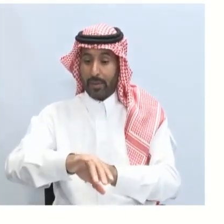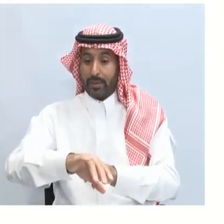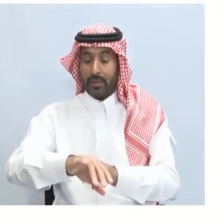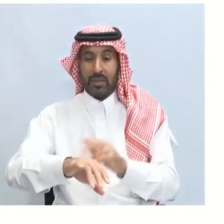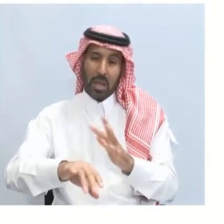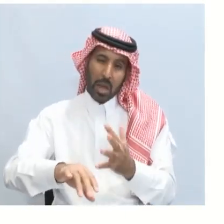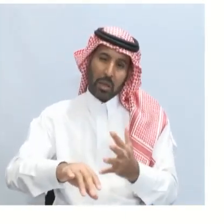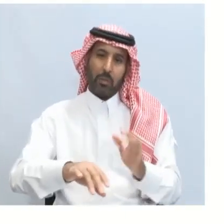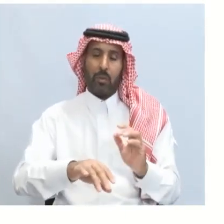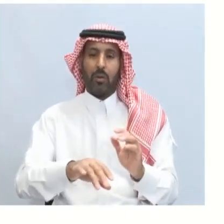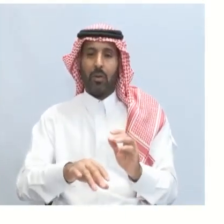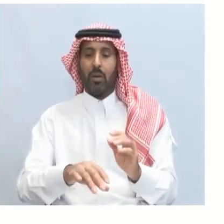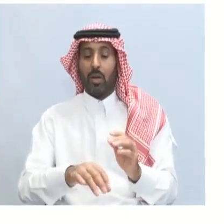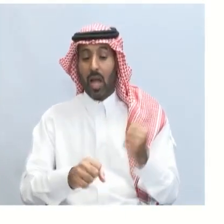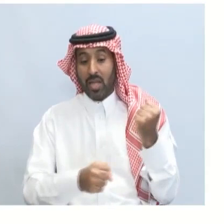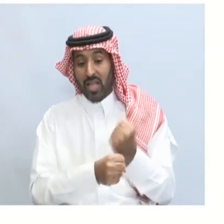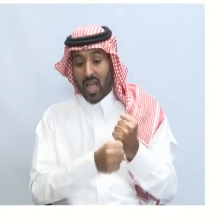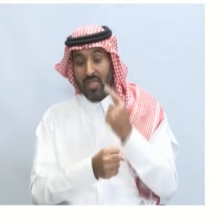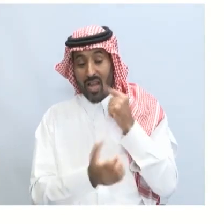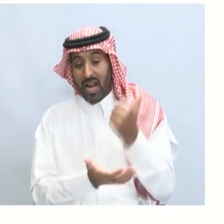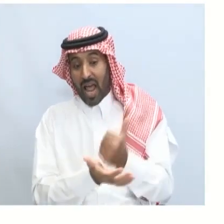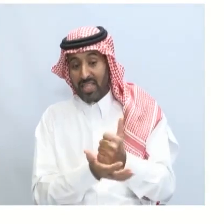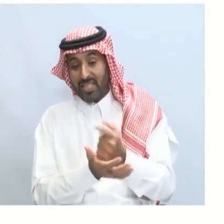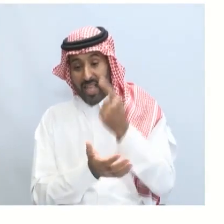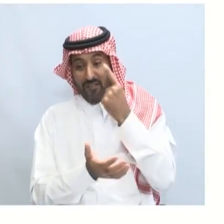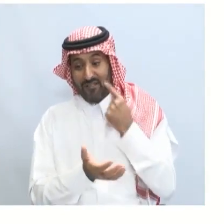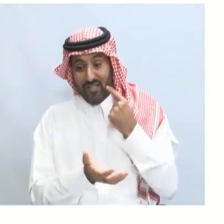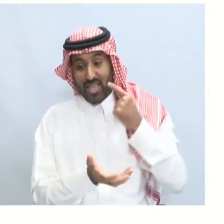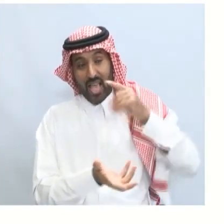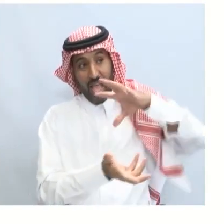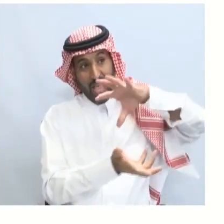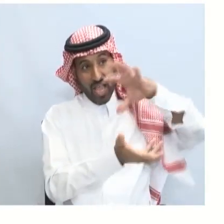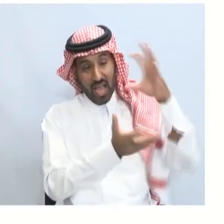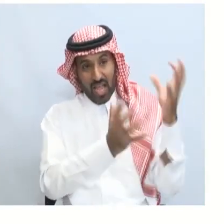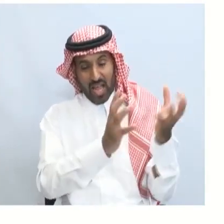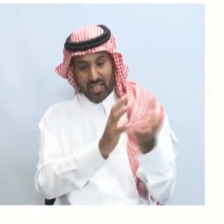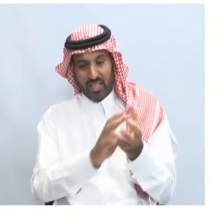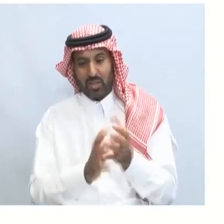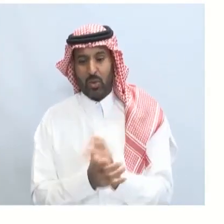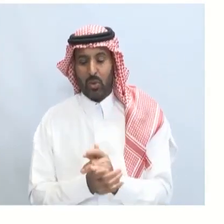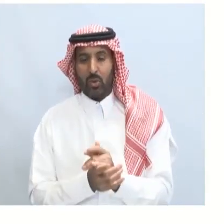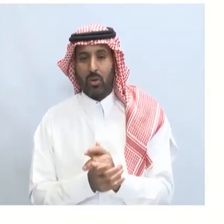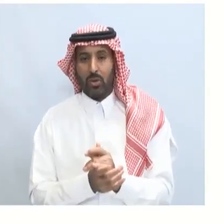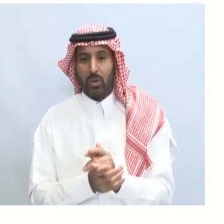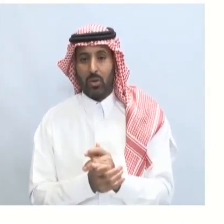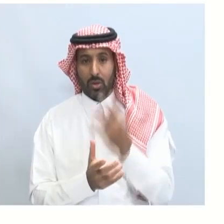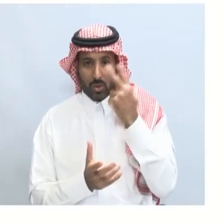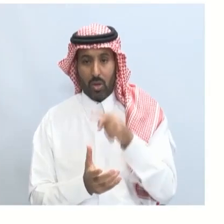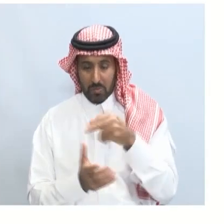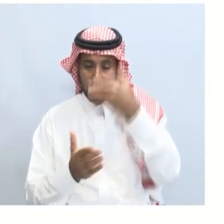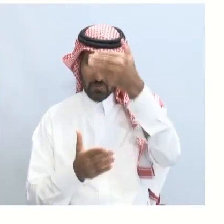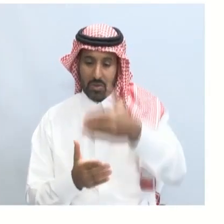تقريبي للاحداث الرئيسيه في حياه الكون سوف